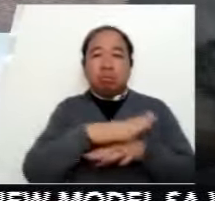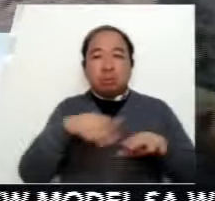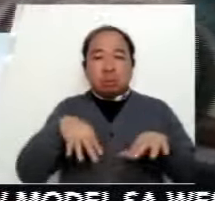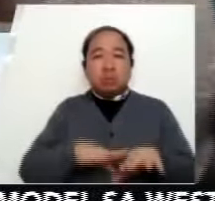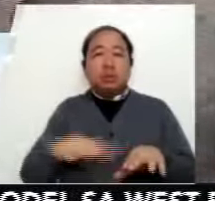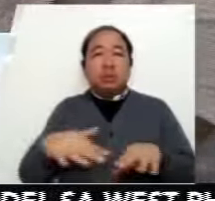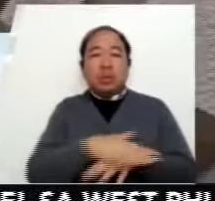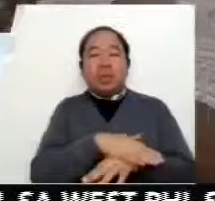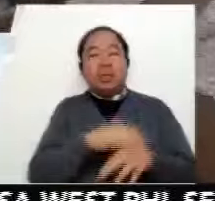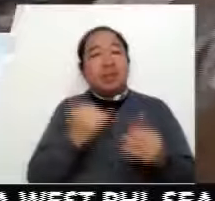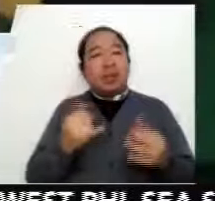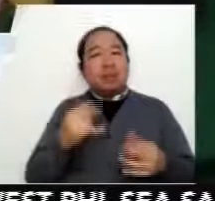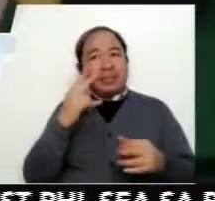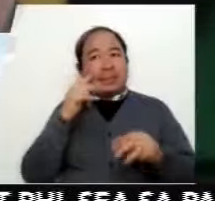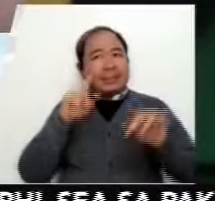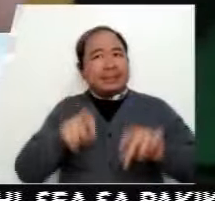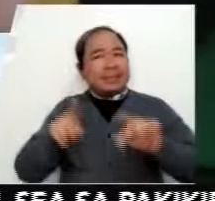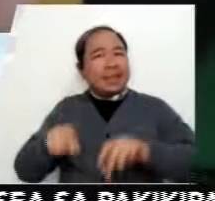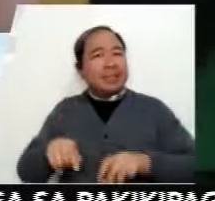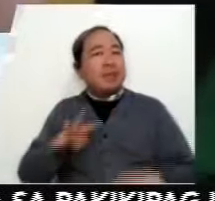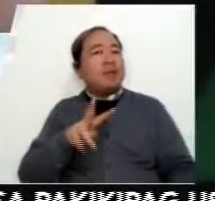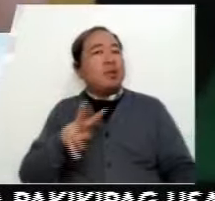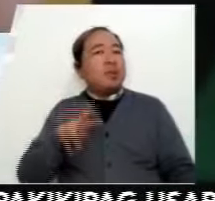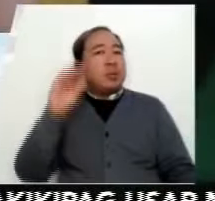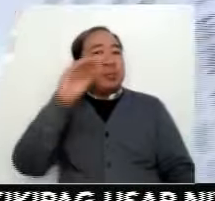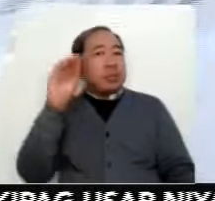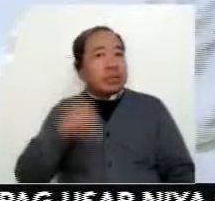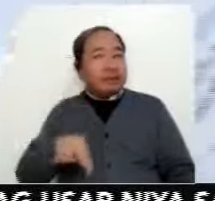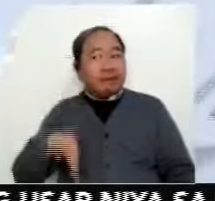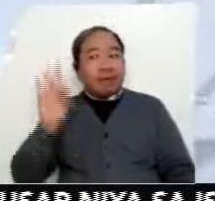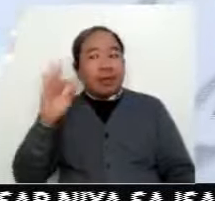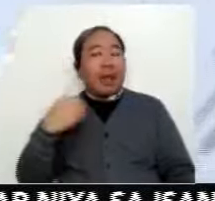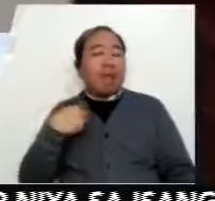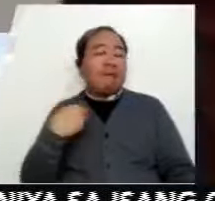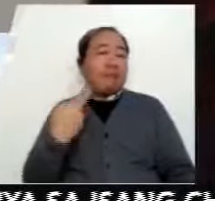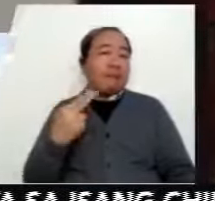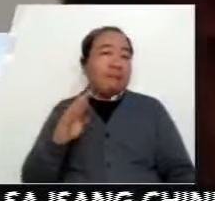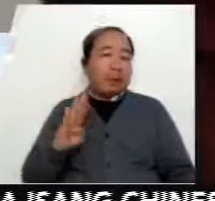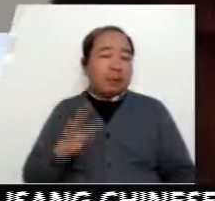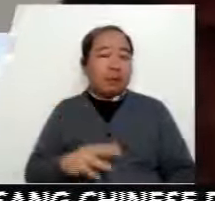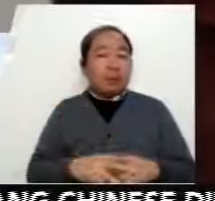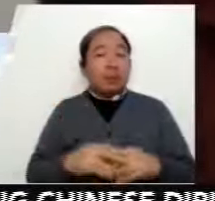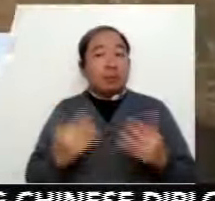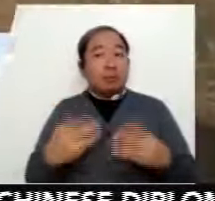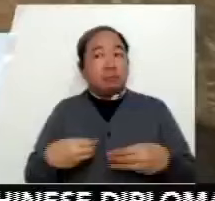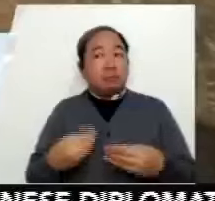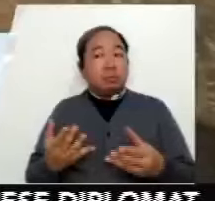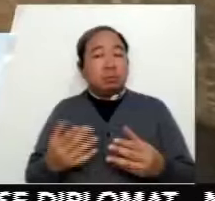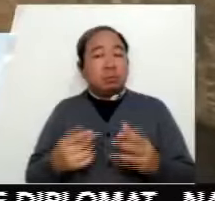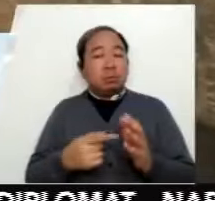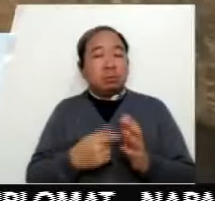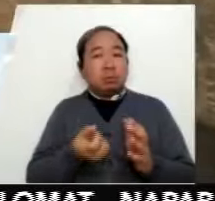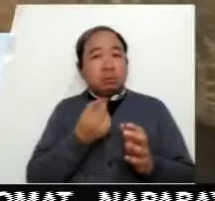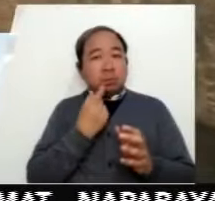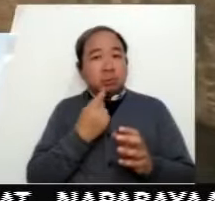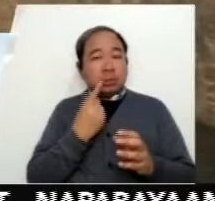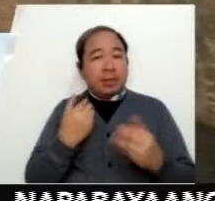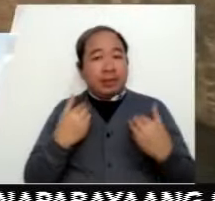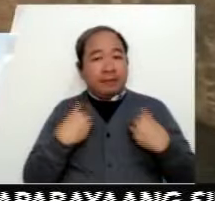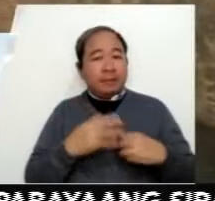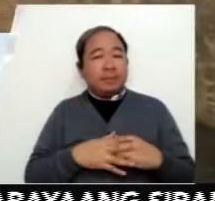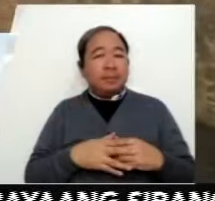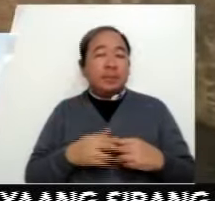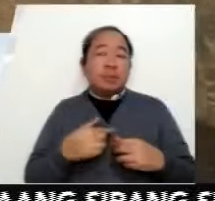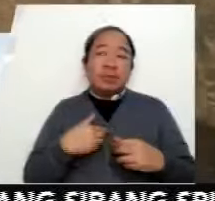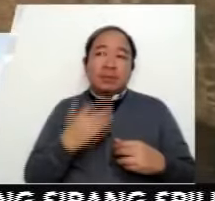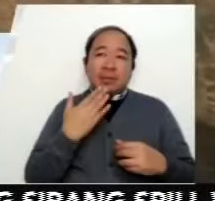42% ang nakitaan ng may hypertension at ating binigyan sila ng gamot. Ako po ay magpapasalamat sa